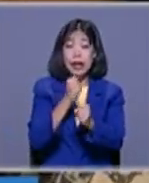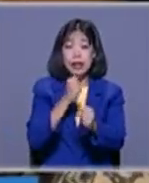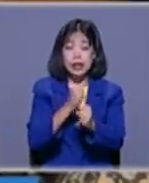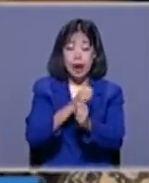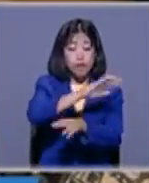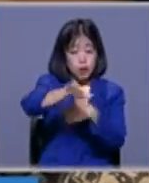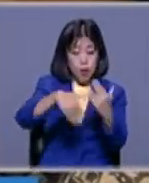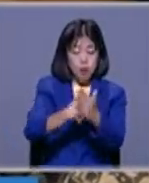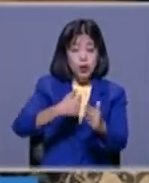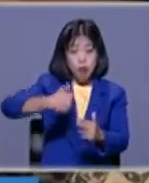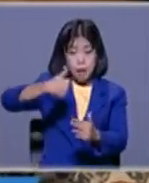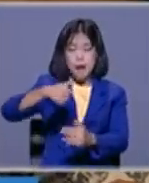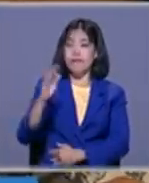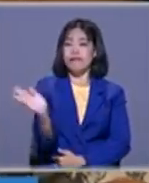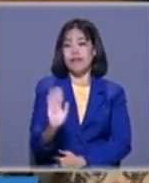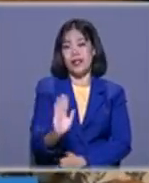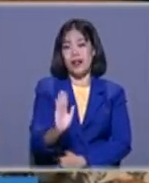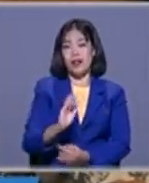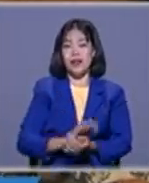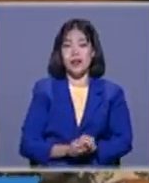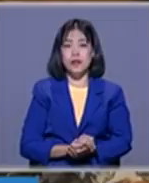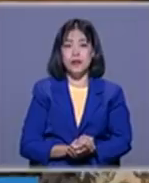ฉบับได้หรือมันก็ทำไม่ได้ แปลว่